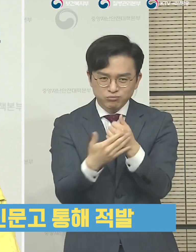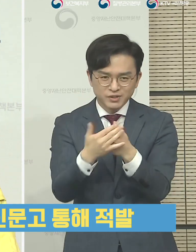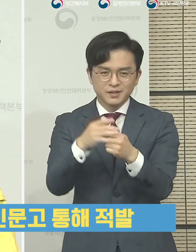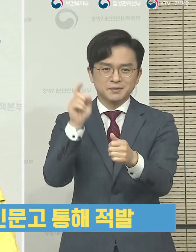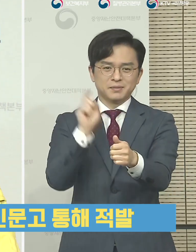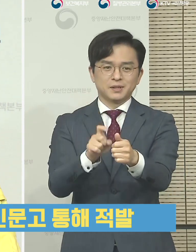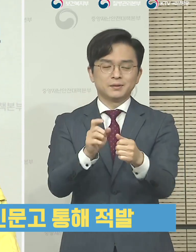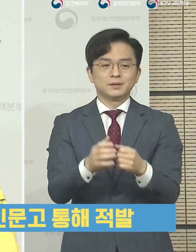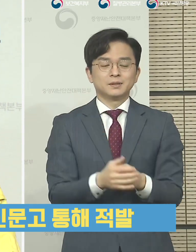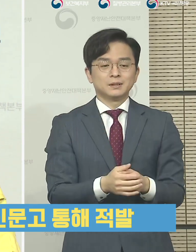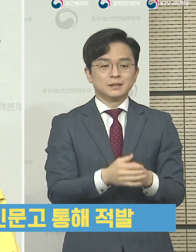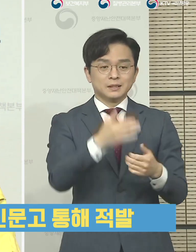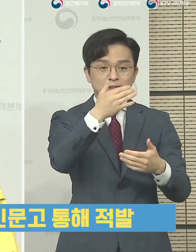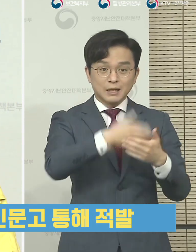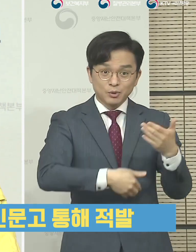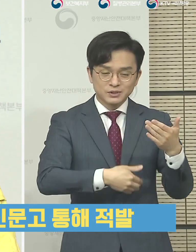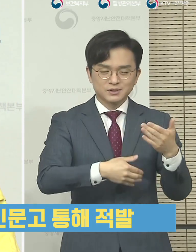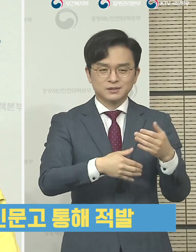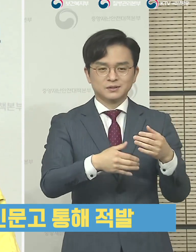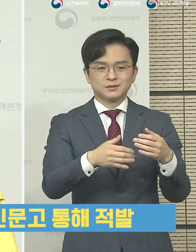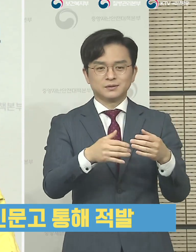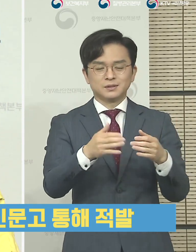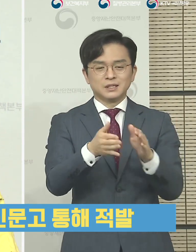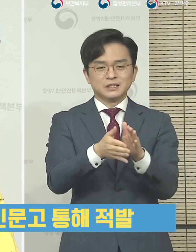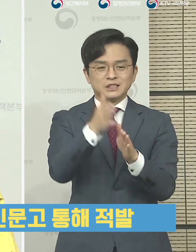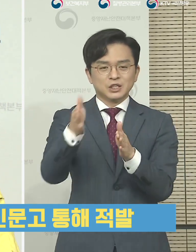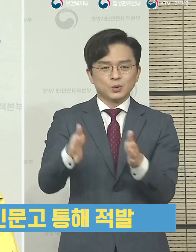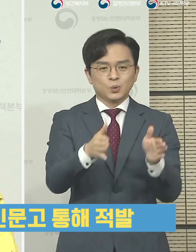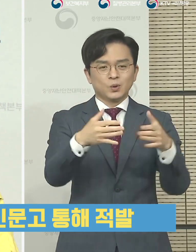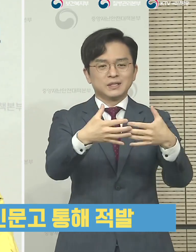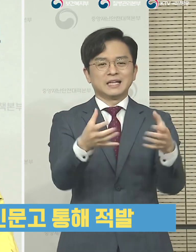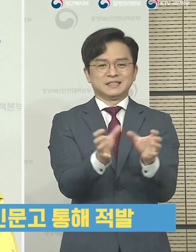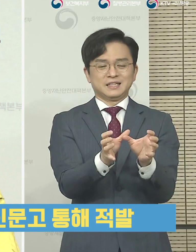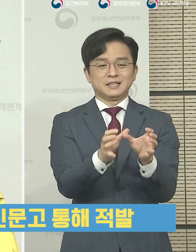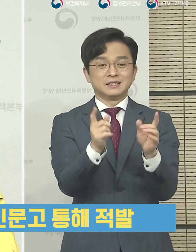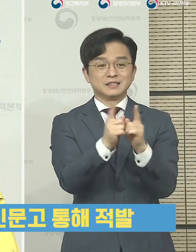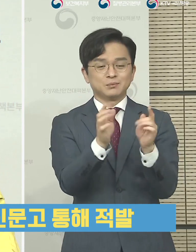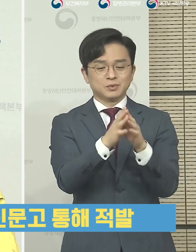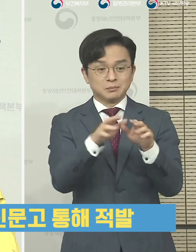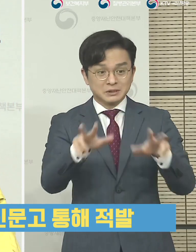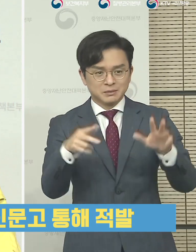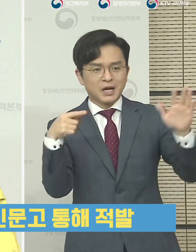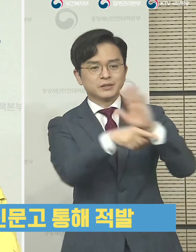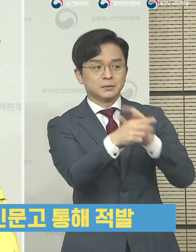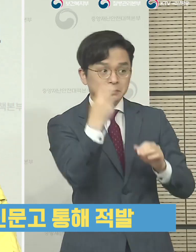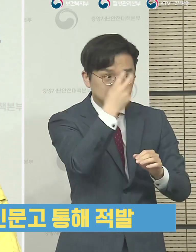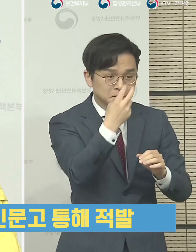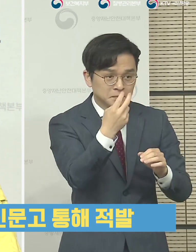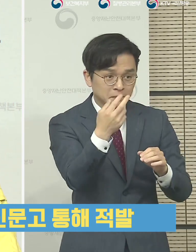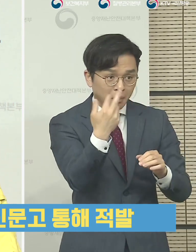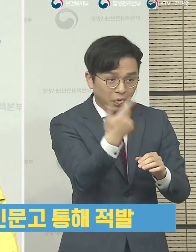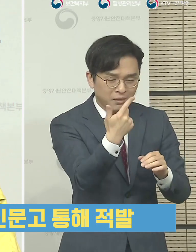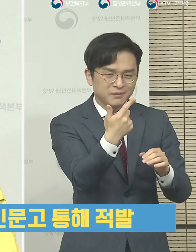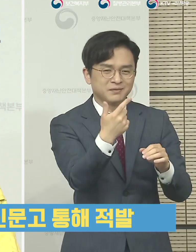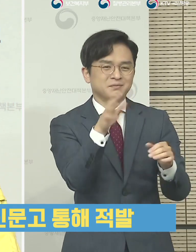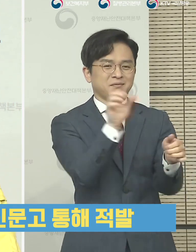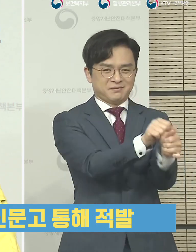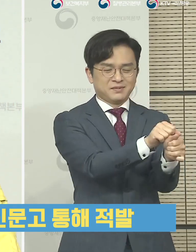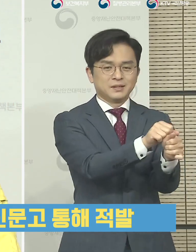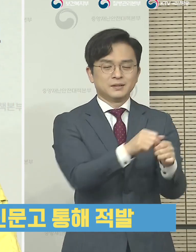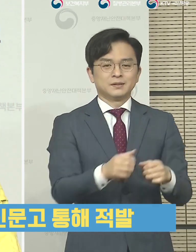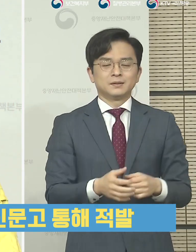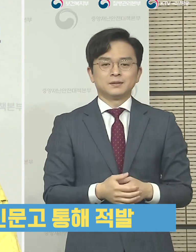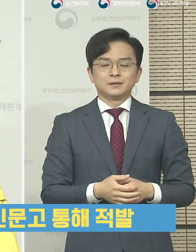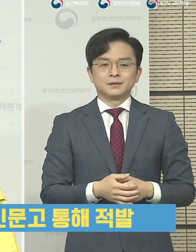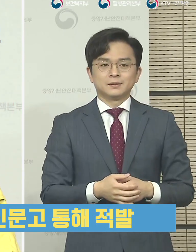지자체에서 불시 점검으로 이제 적발한 경우가 있고 또 지금까지 안전신문고로